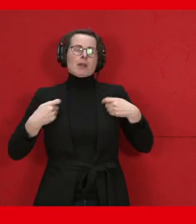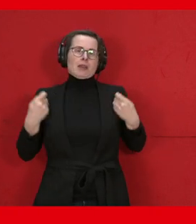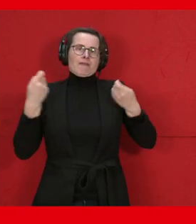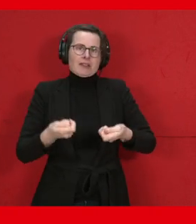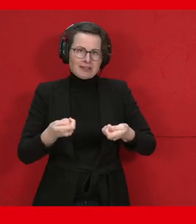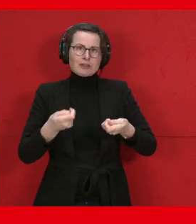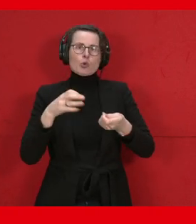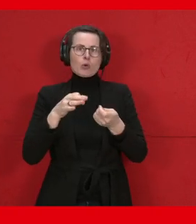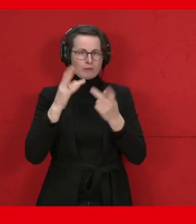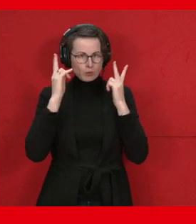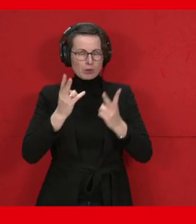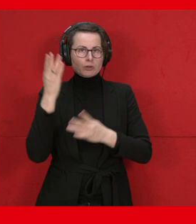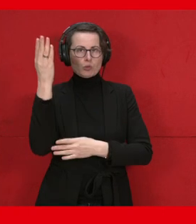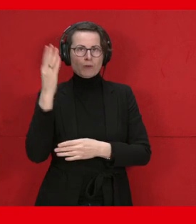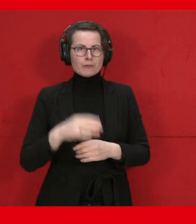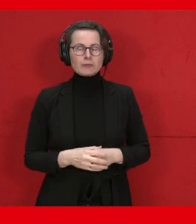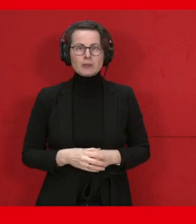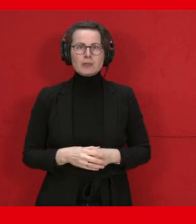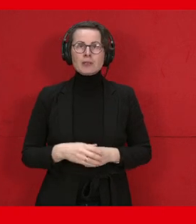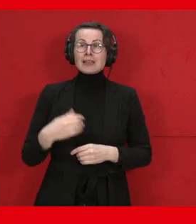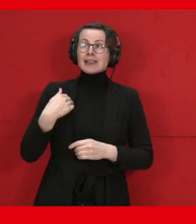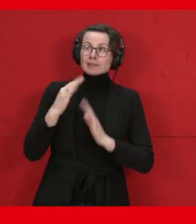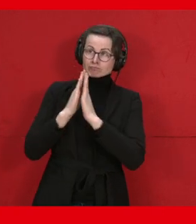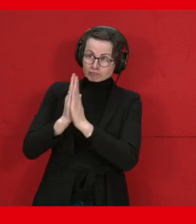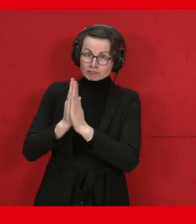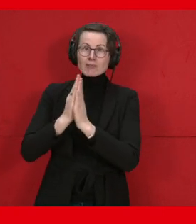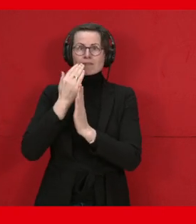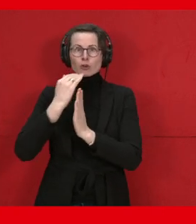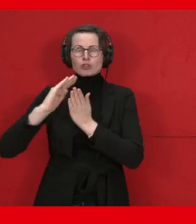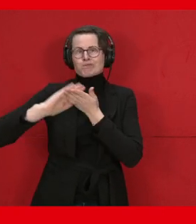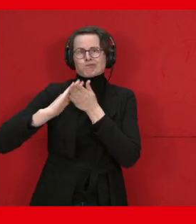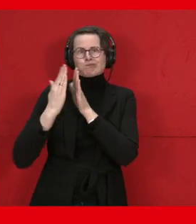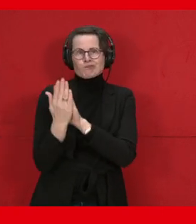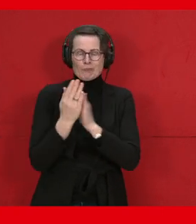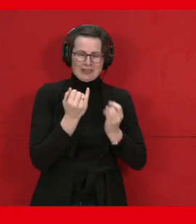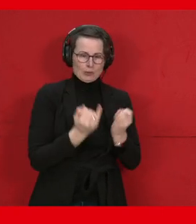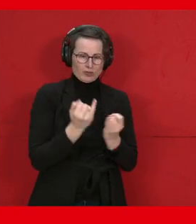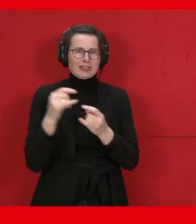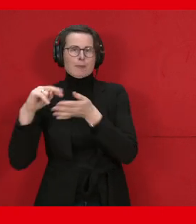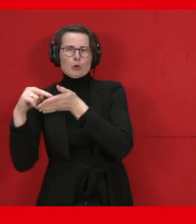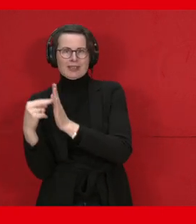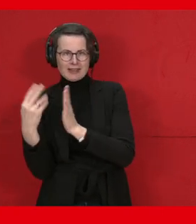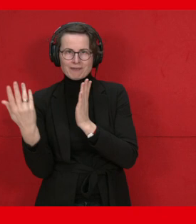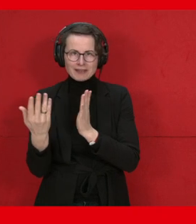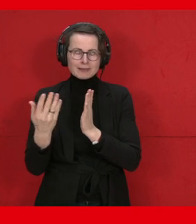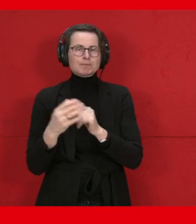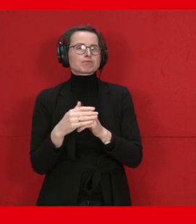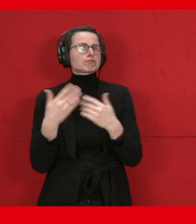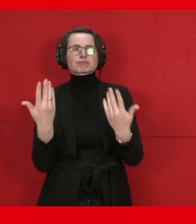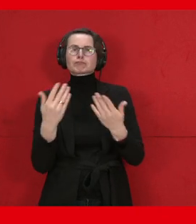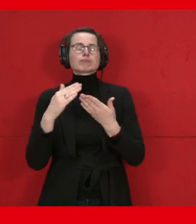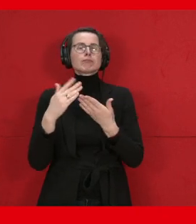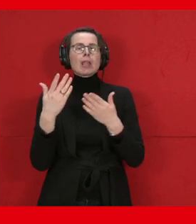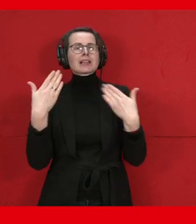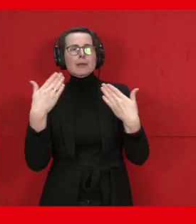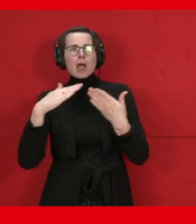in die richtige Richtung gehen. Ich hätte gern einen Deal zwischen der Industrie und der Politik, und zwar sowas wie ein